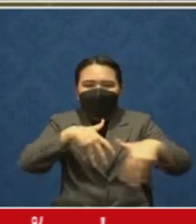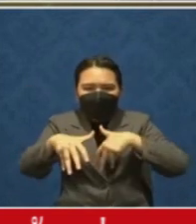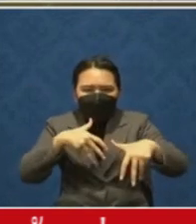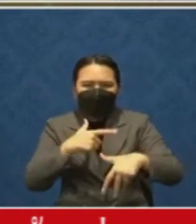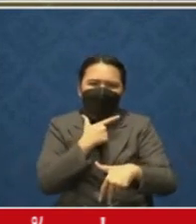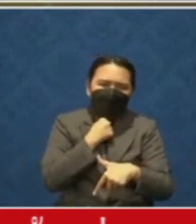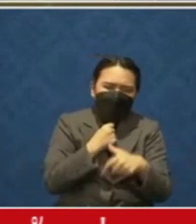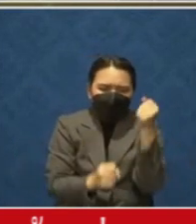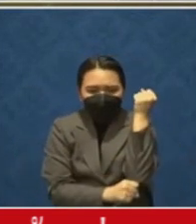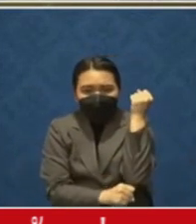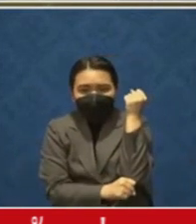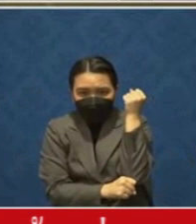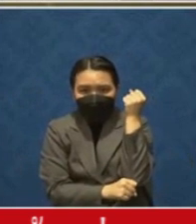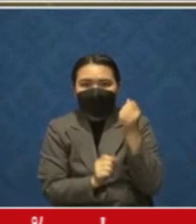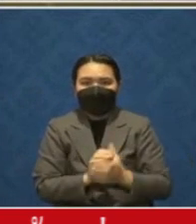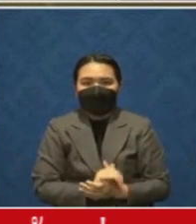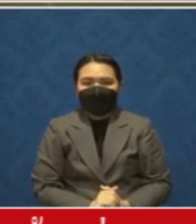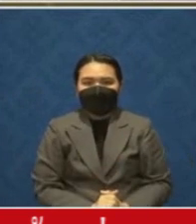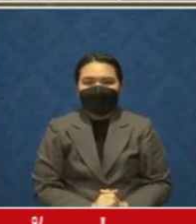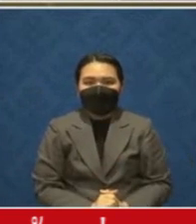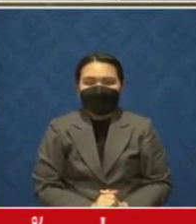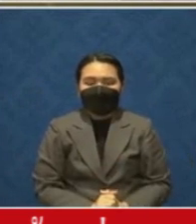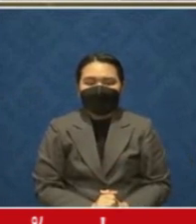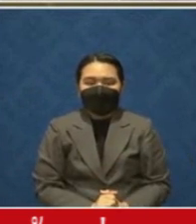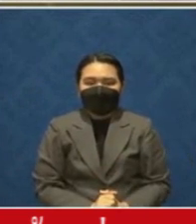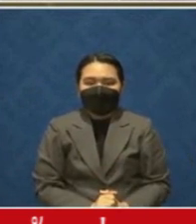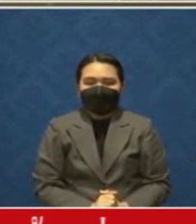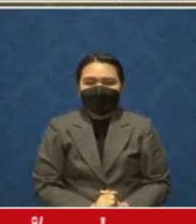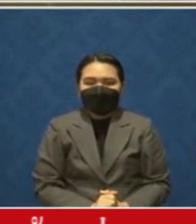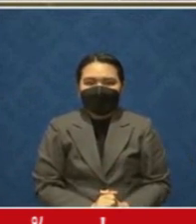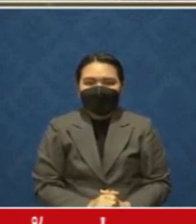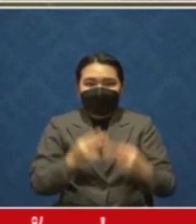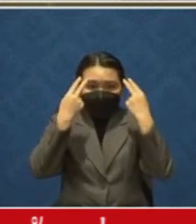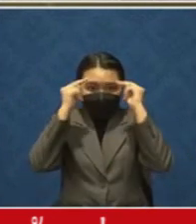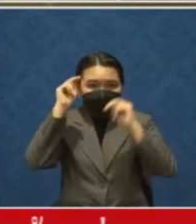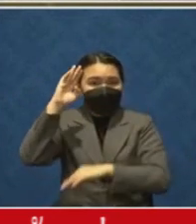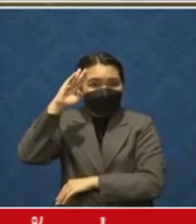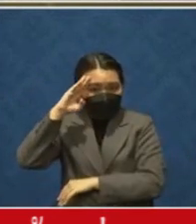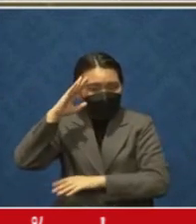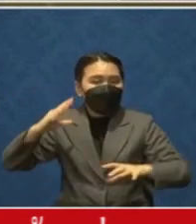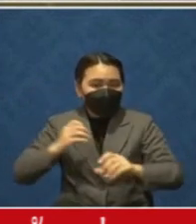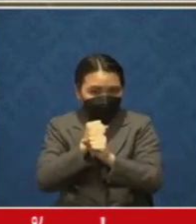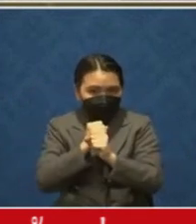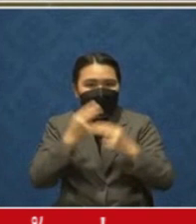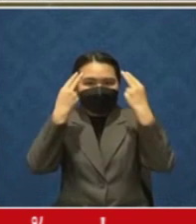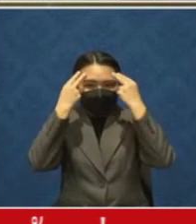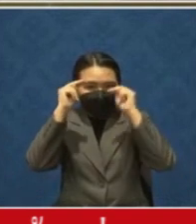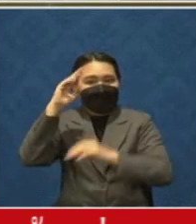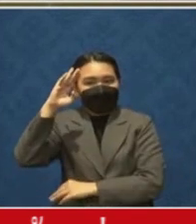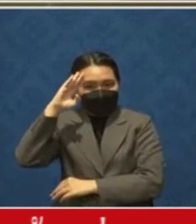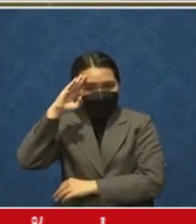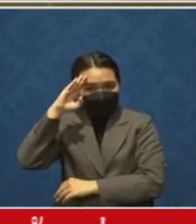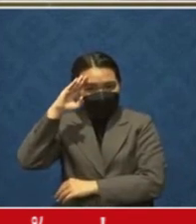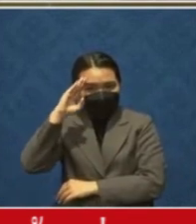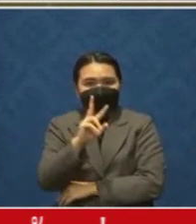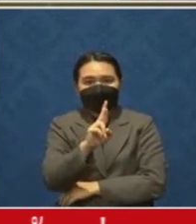นี้พลเอกประยุทธ์สรุปนะครับพลเอกประยุทธ์จันทร์โอ